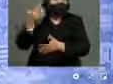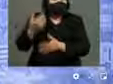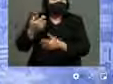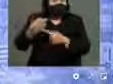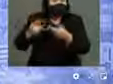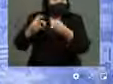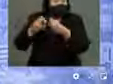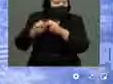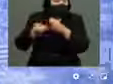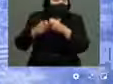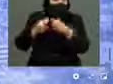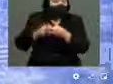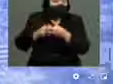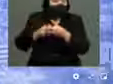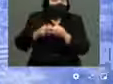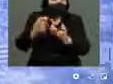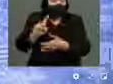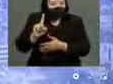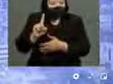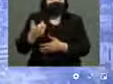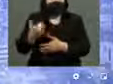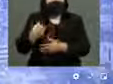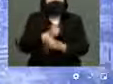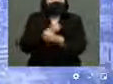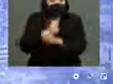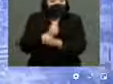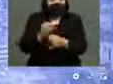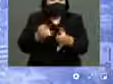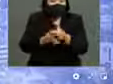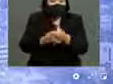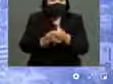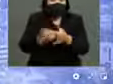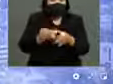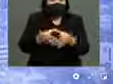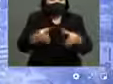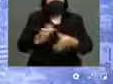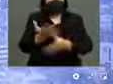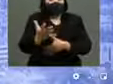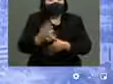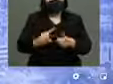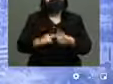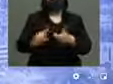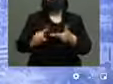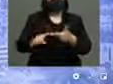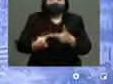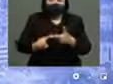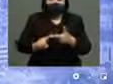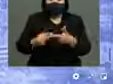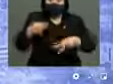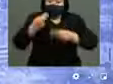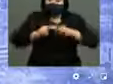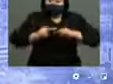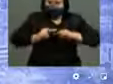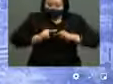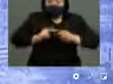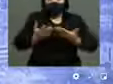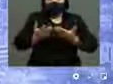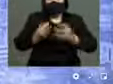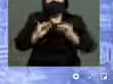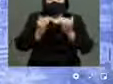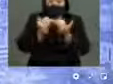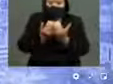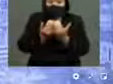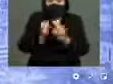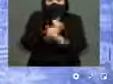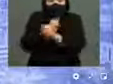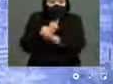ไม่ว่าจะเป็นเรื่องของภูมิคุ้มกันหมู่เรื่องของการดูแลสุขลักษณะส่วนตัวจนกระทั่งถึงส่วนรวมรวมถึงคนในครอบครัว